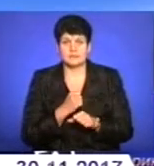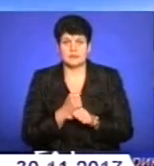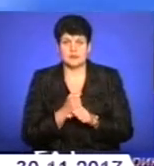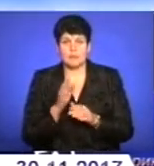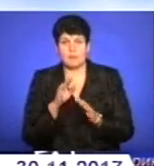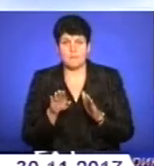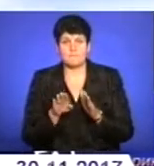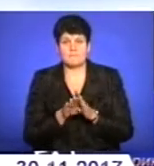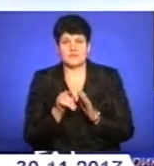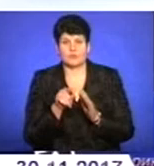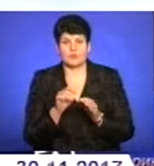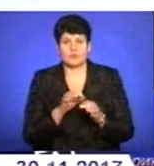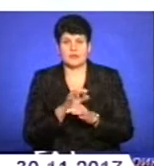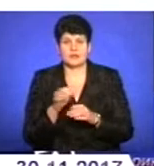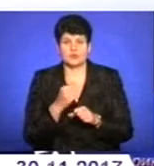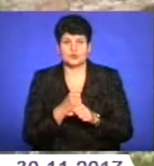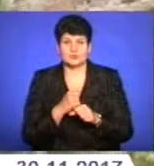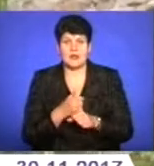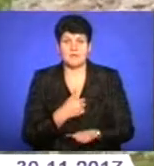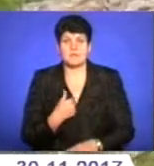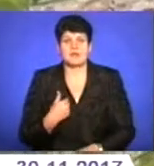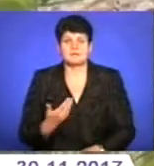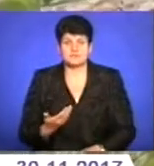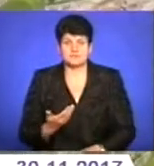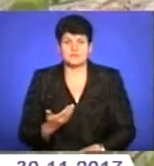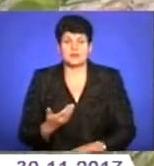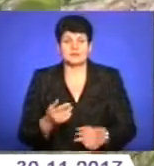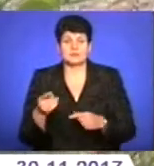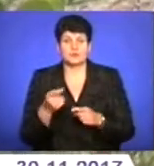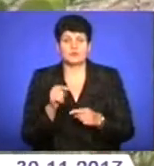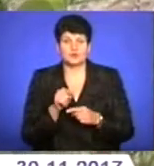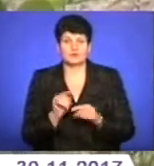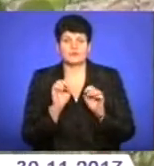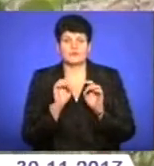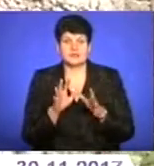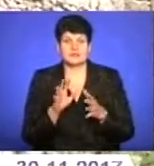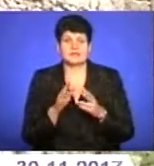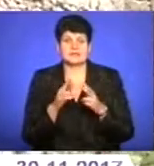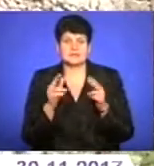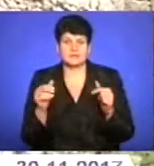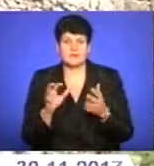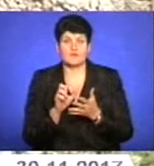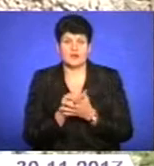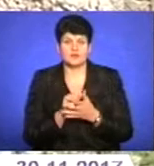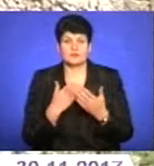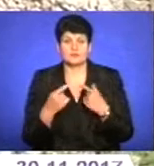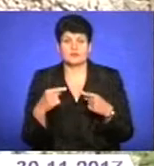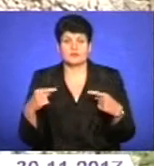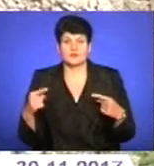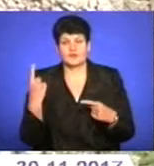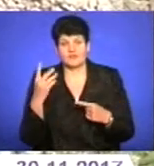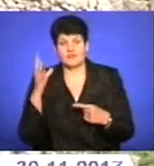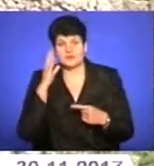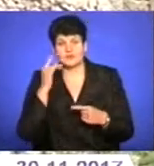під той проект, який розробляємо ми. Тернополяни до того, аби віддати замки в оренду, ставляться по-різному. Одні вважають, що це